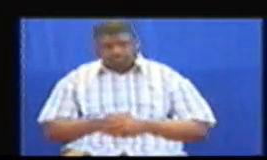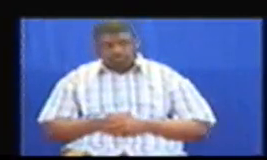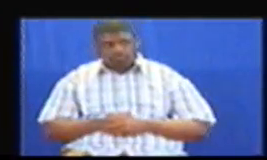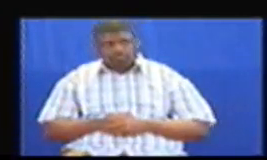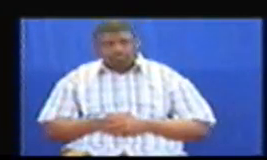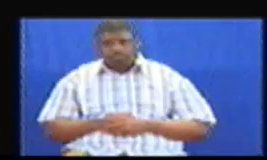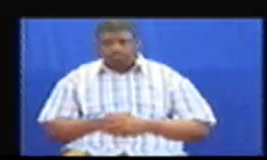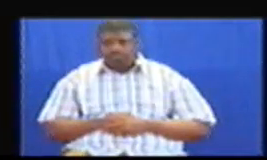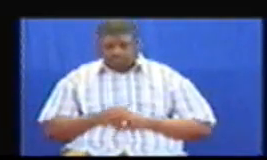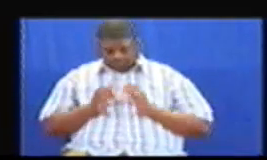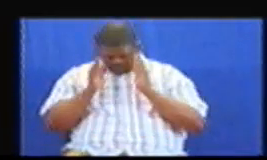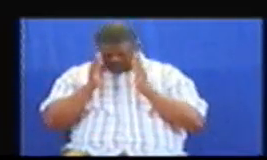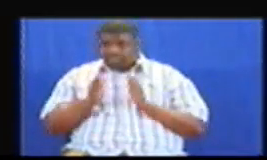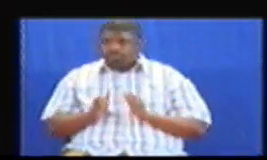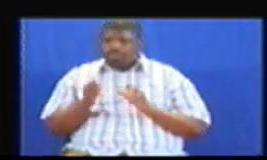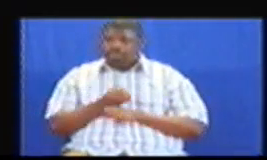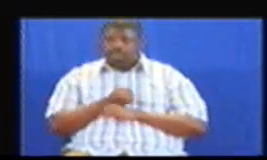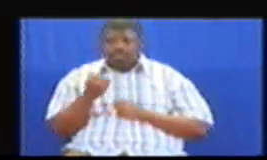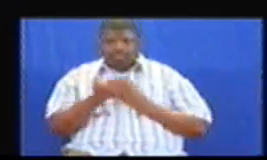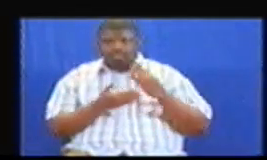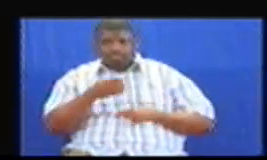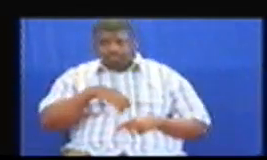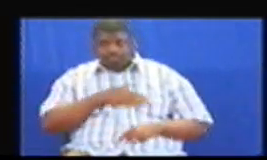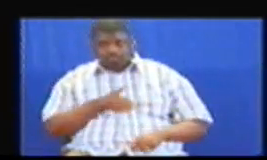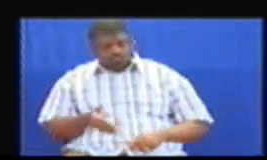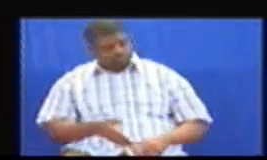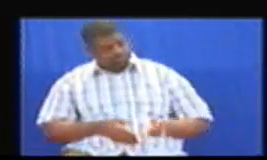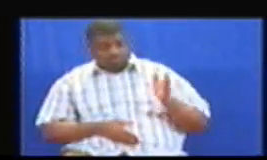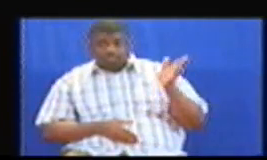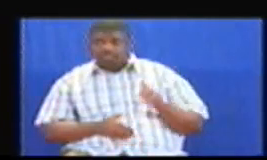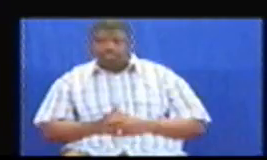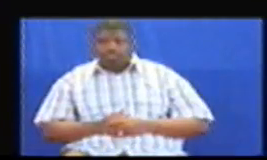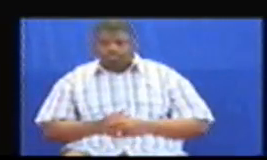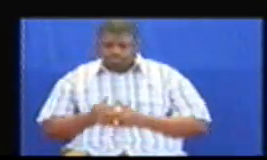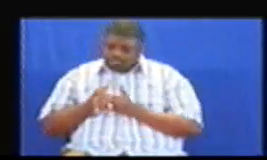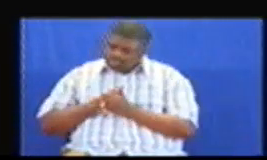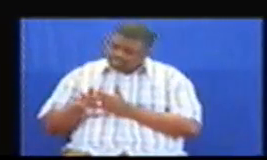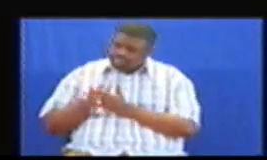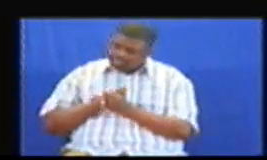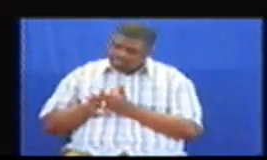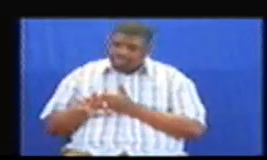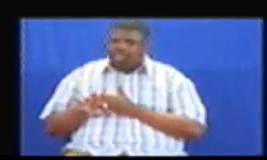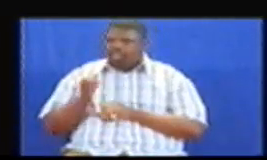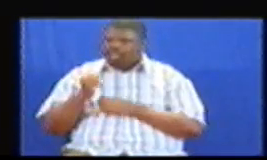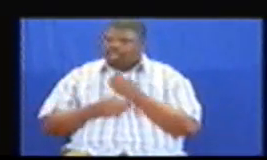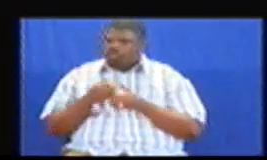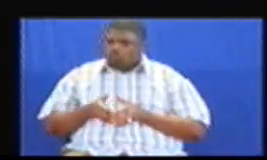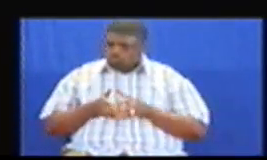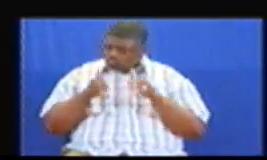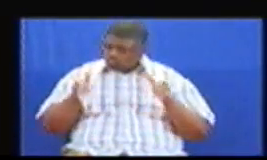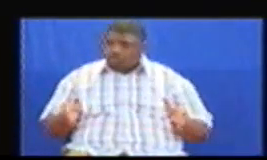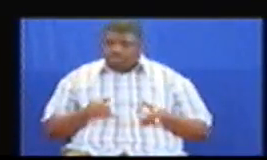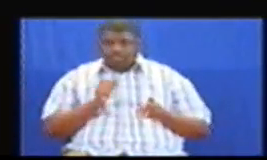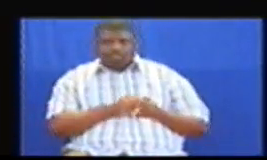Nalipata heshima ya kwenda kuiwakilisha nchi yetu kule. Baada ya kuwaeleza hatua kubwa tulizozifanya na jambo kubwa